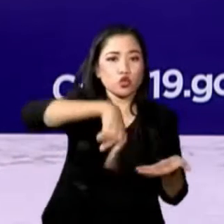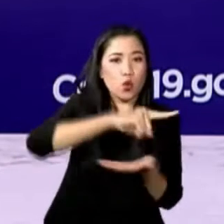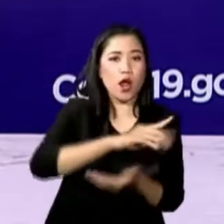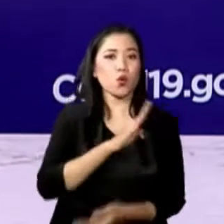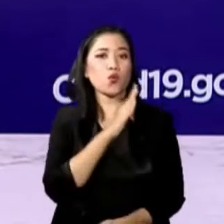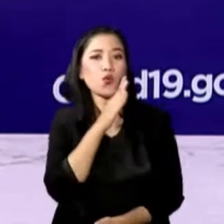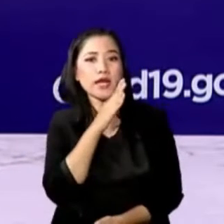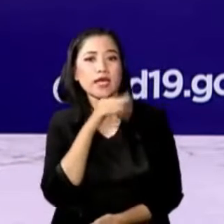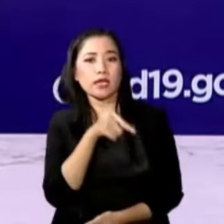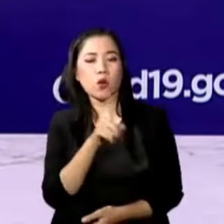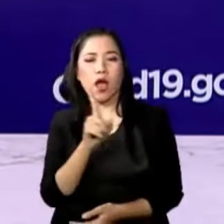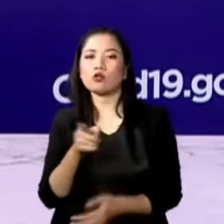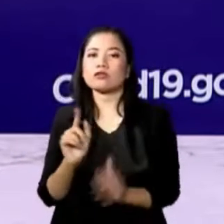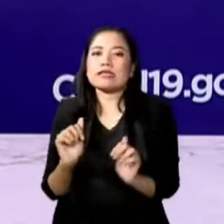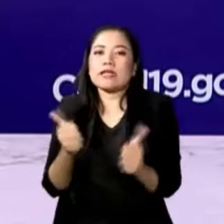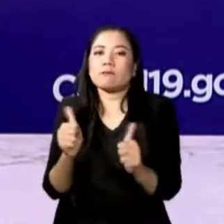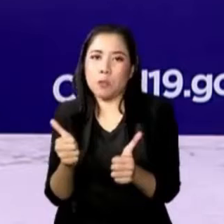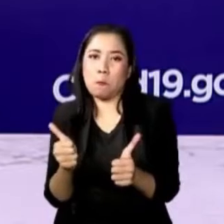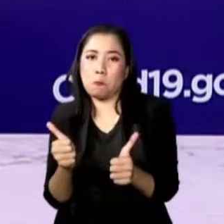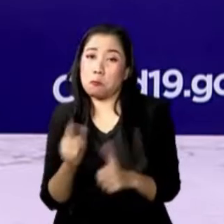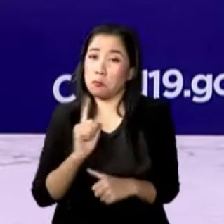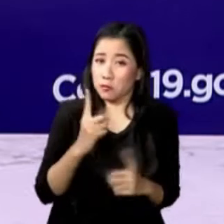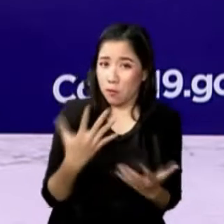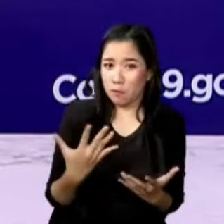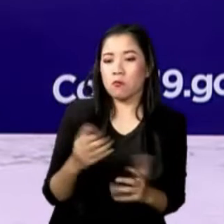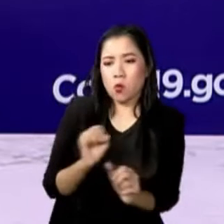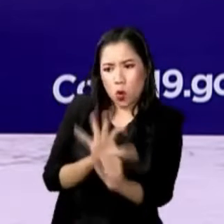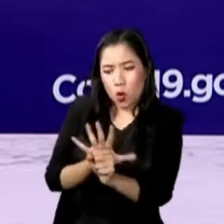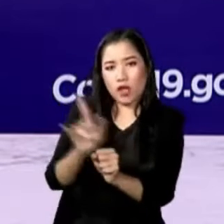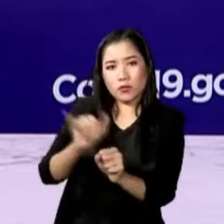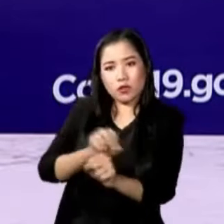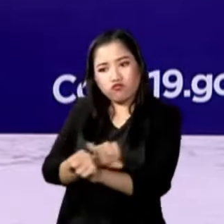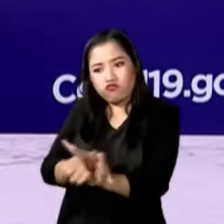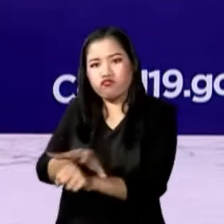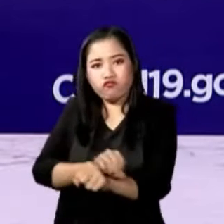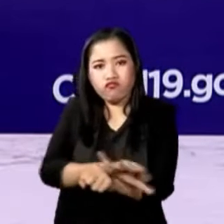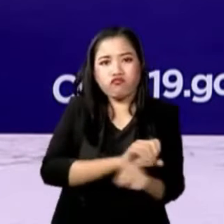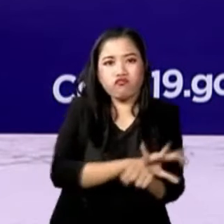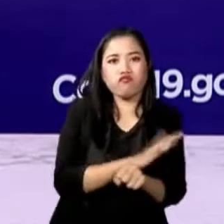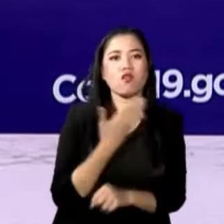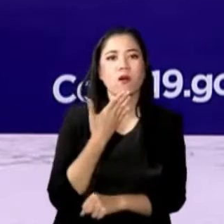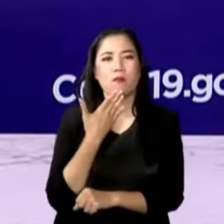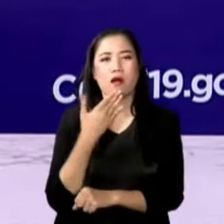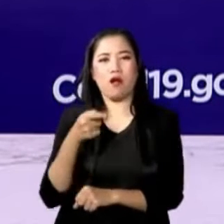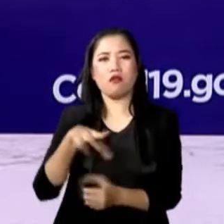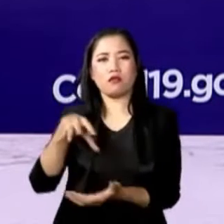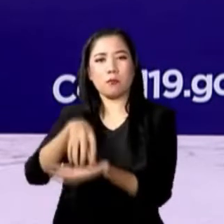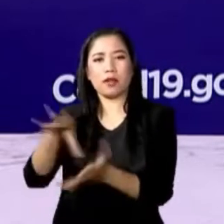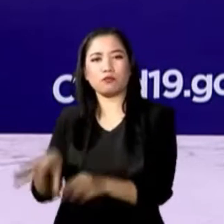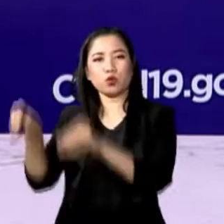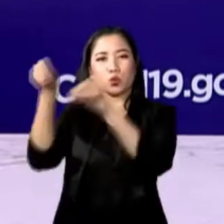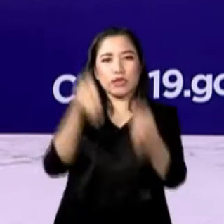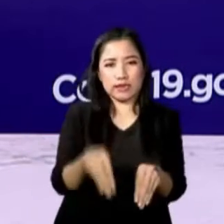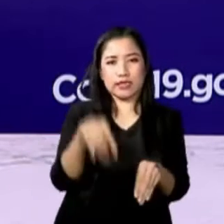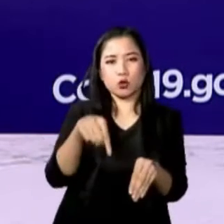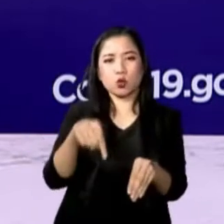melakukan persiapan yang lebih mengingat laju penularan yang tinggi, di mana pengungsian sebagai daerah